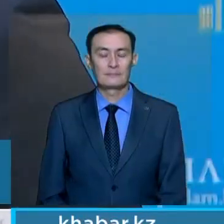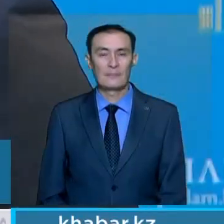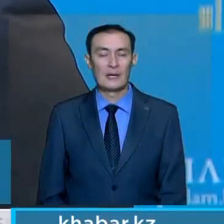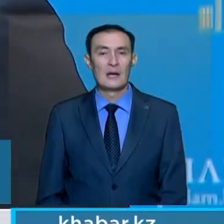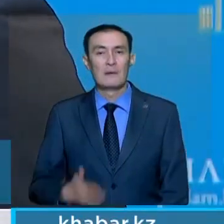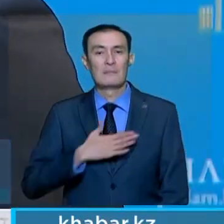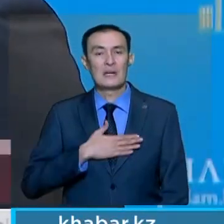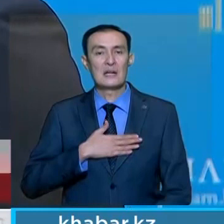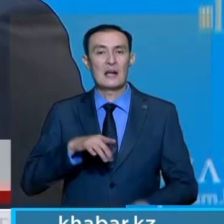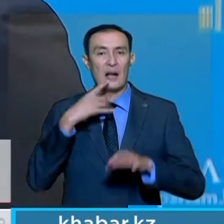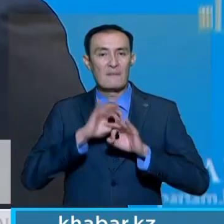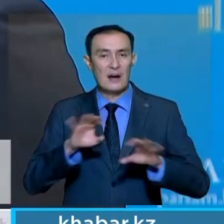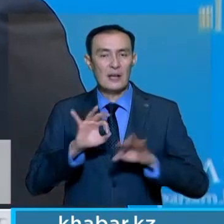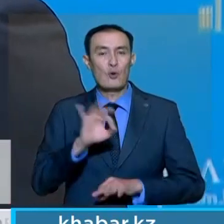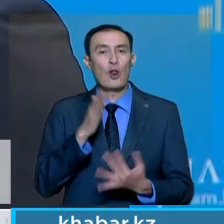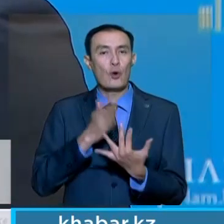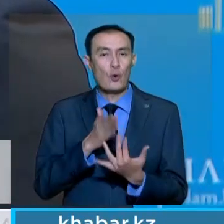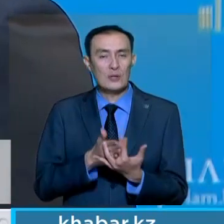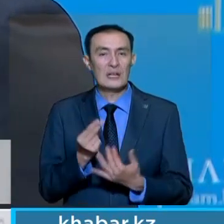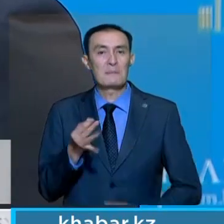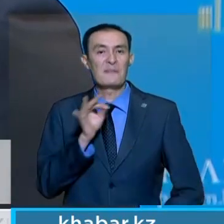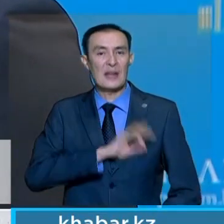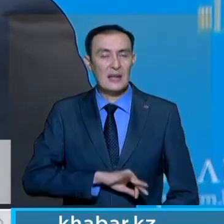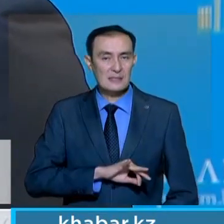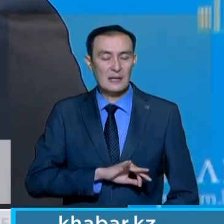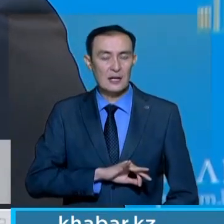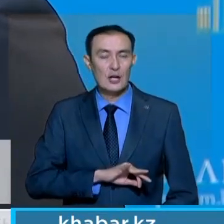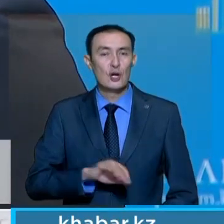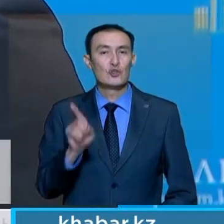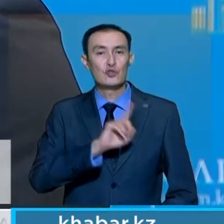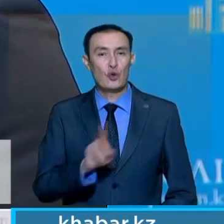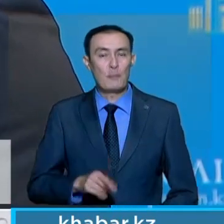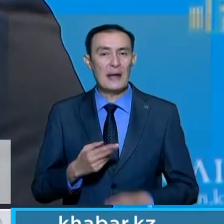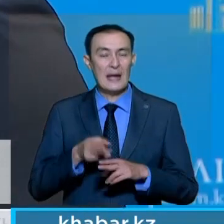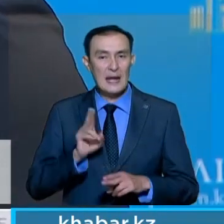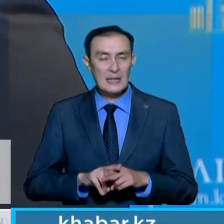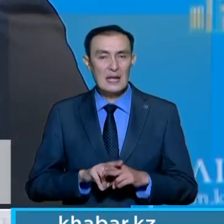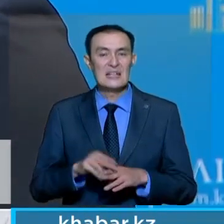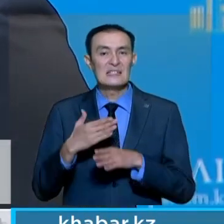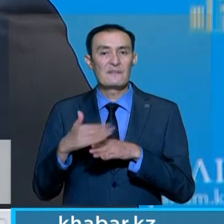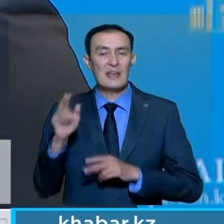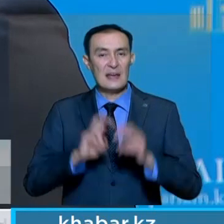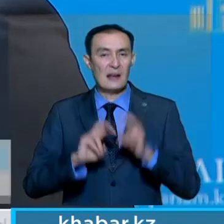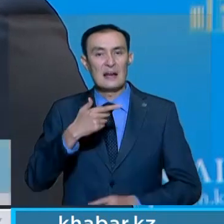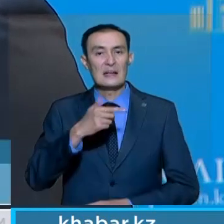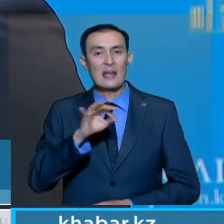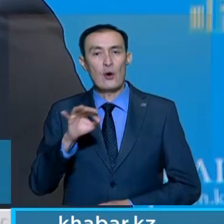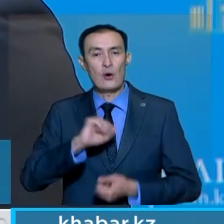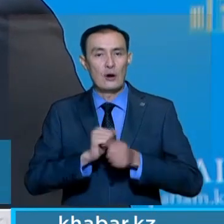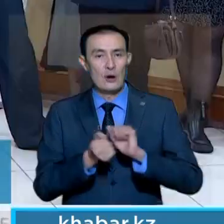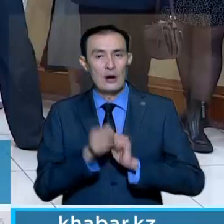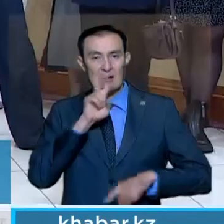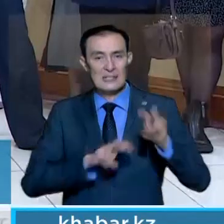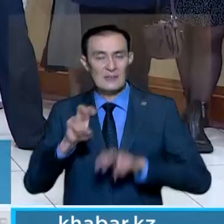Речь идет о льготах и преференциях для того, чтобы это отрасль геологоразведка была